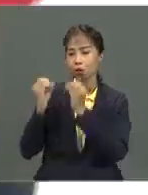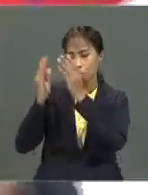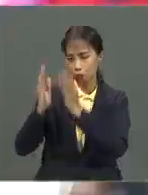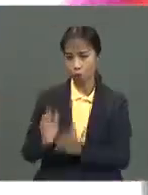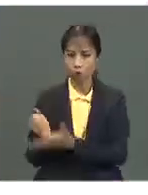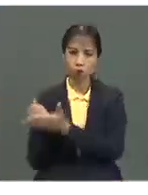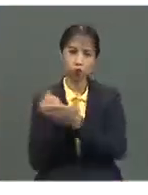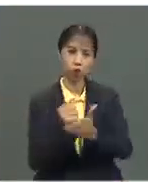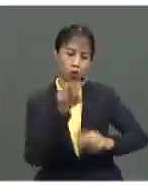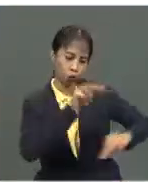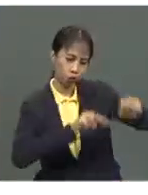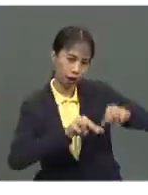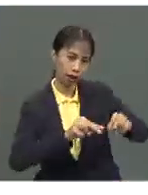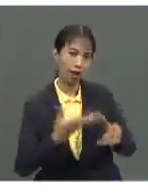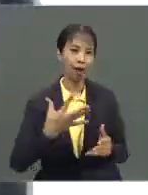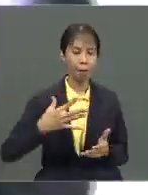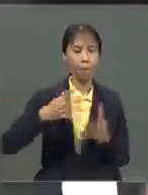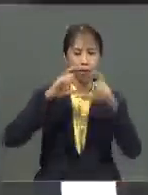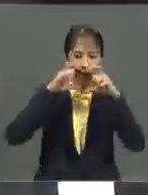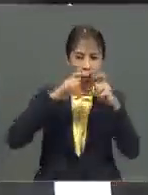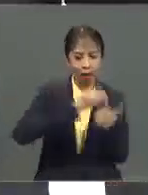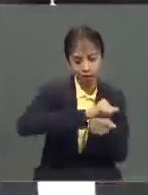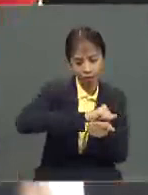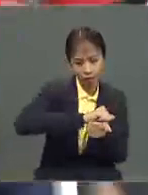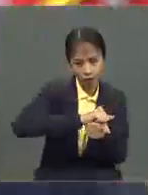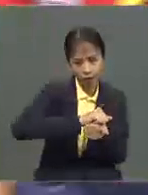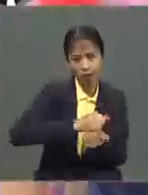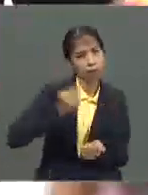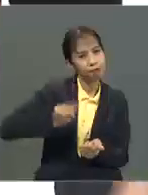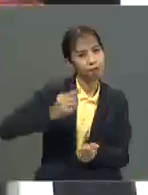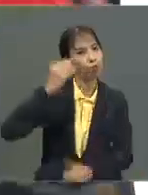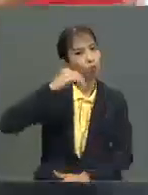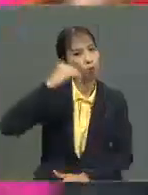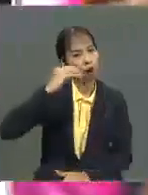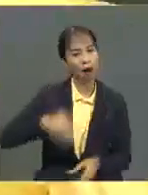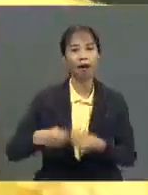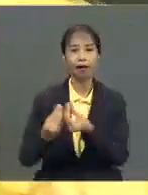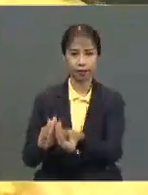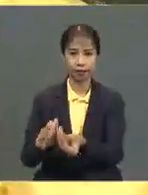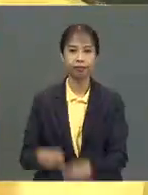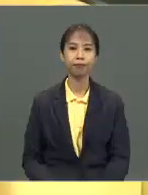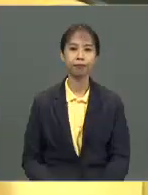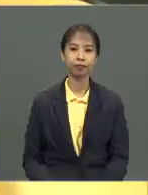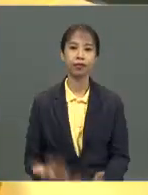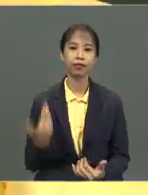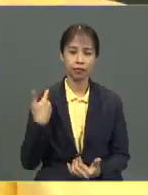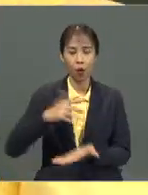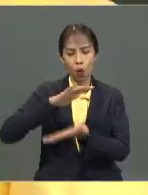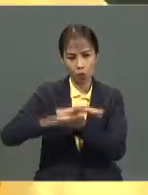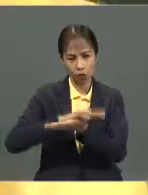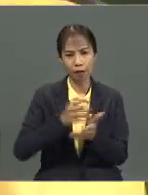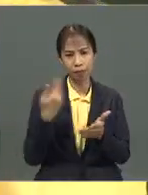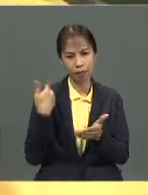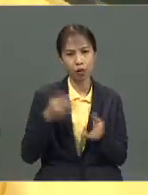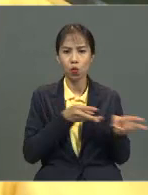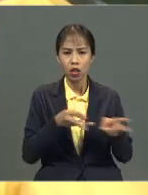ดูแลซักทำความสะอาดด้วยน้ำยาฆ่าเชื้อโรคให้กับนักเรียนเป็นประจำทุกวันด้วยค่ะ โรงเรียนมีมาตรการนะคะในการ